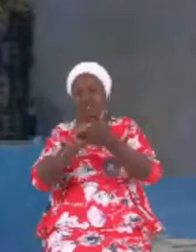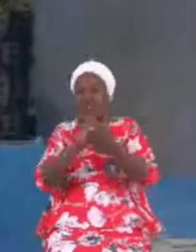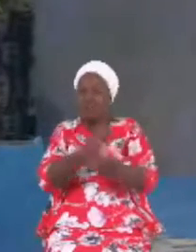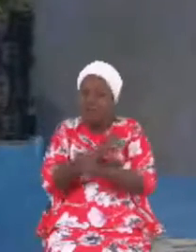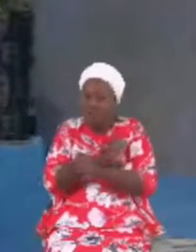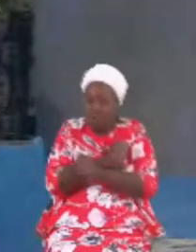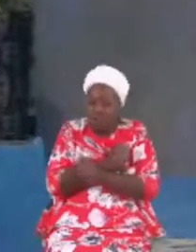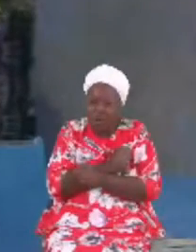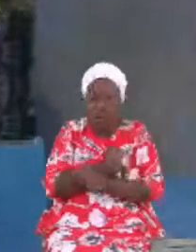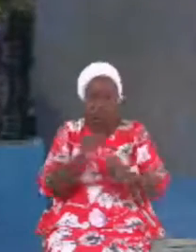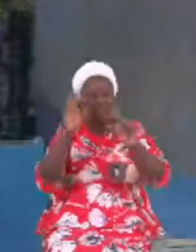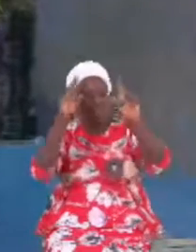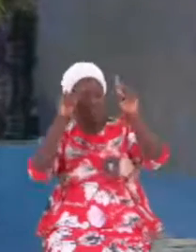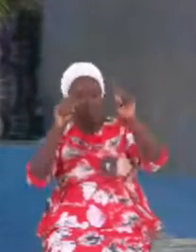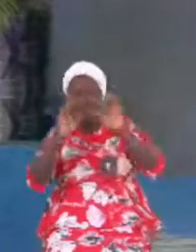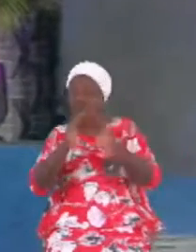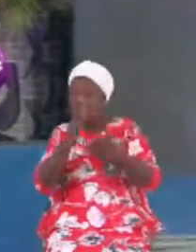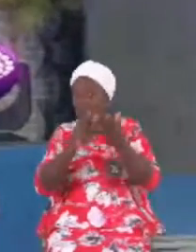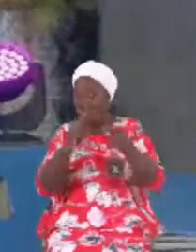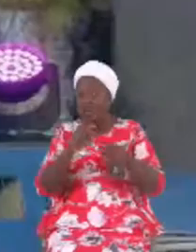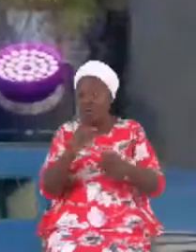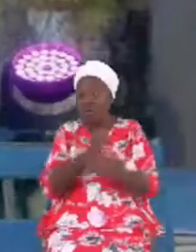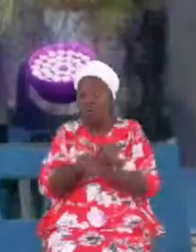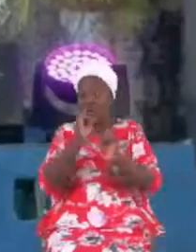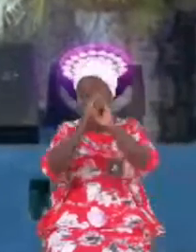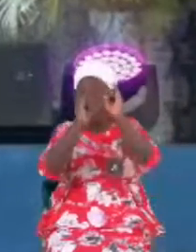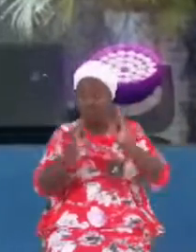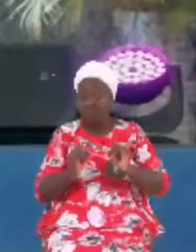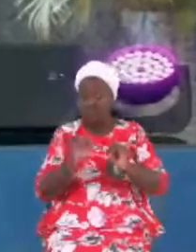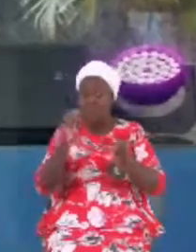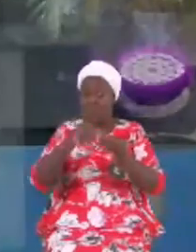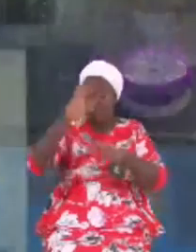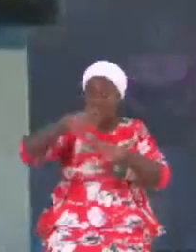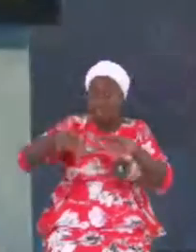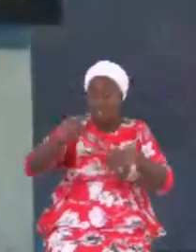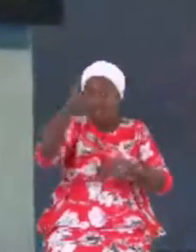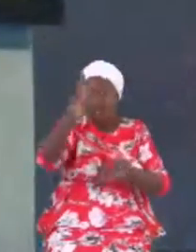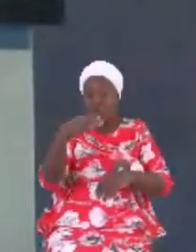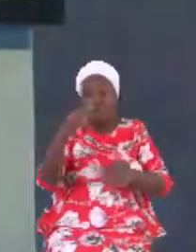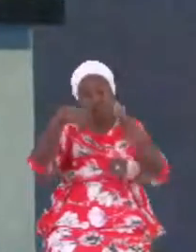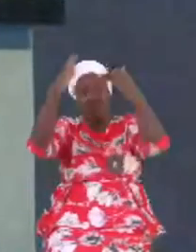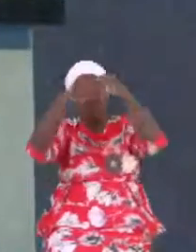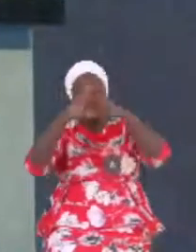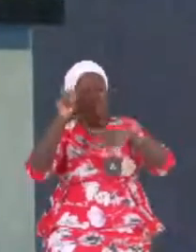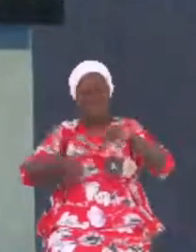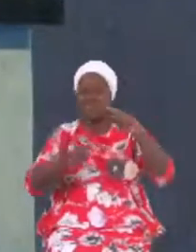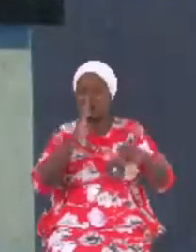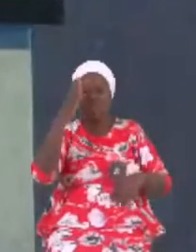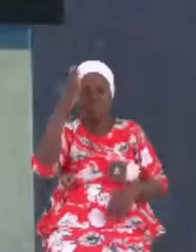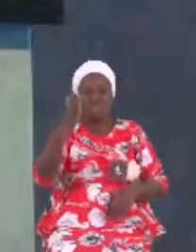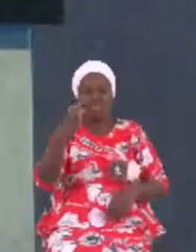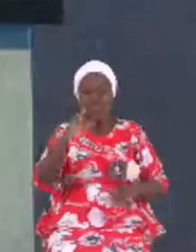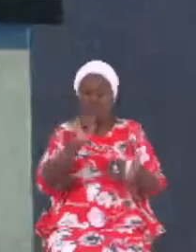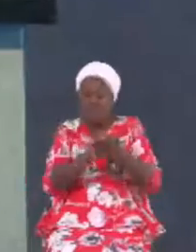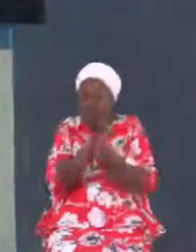qui l'aiment. Si quelqu'un aime l'idolâtrer plus que le Dieu du ciel, il n'ira pas là-bas.